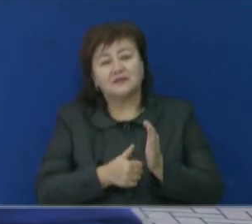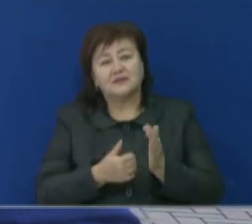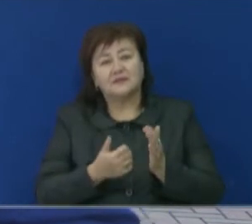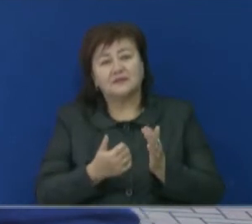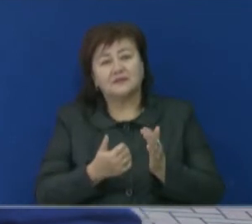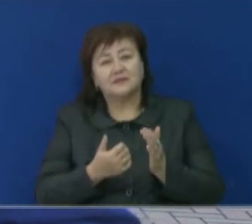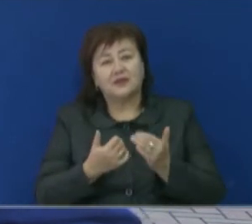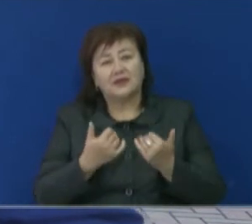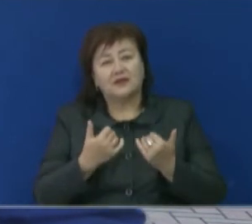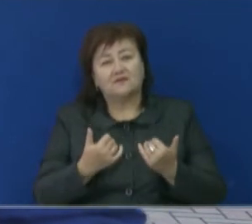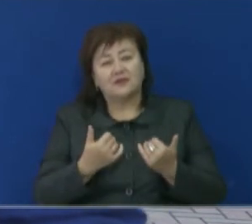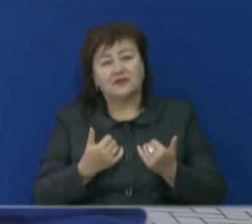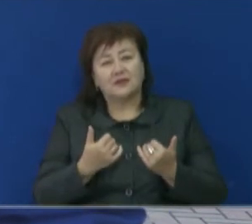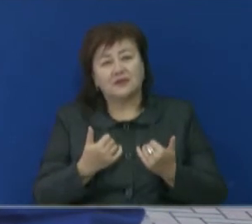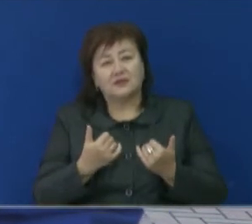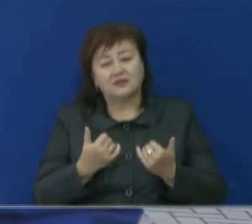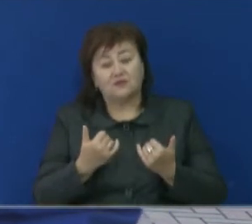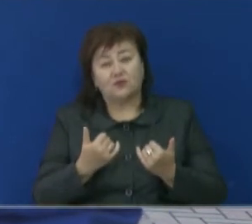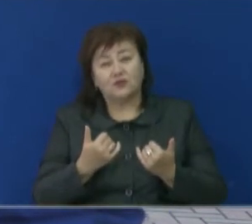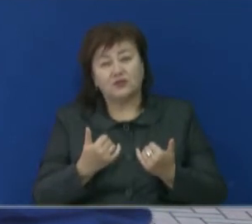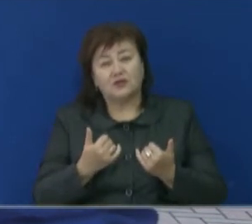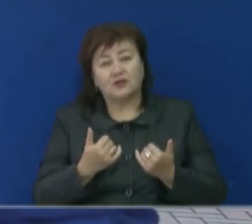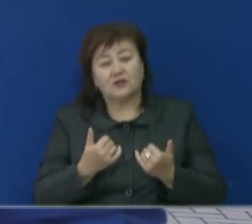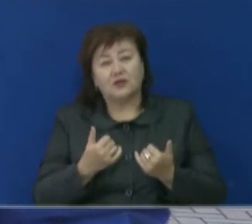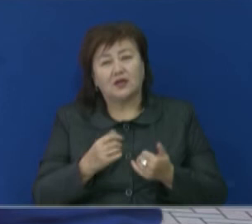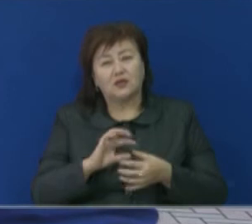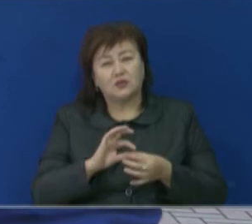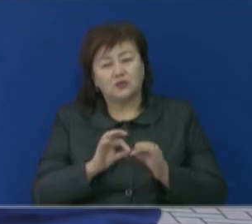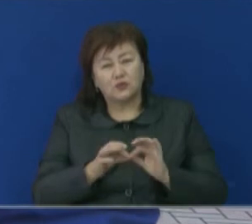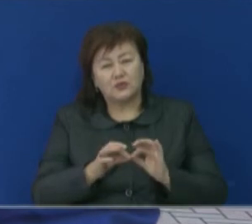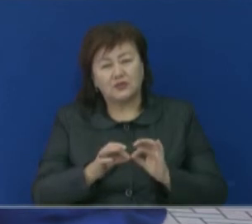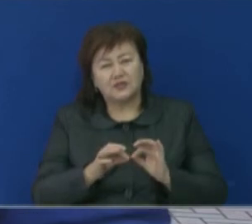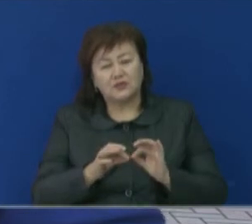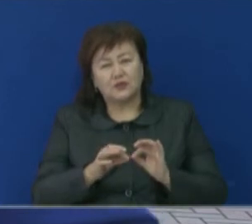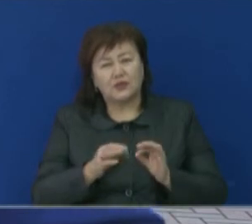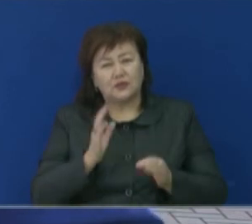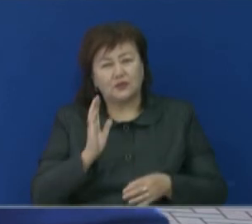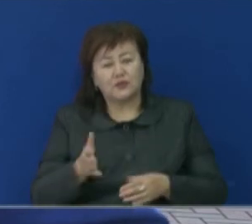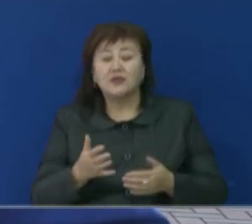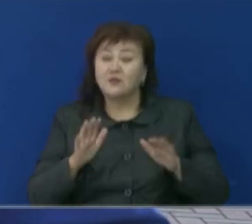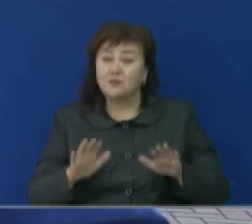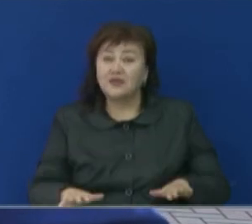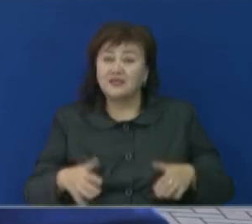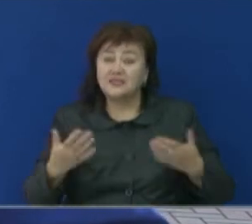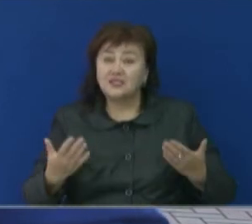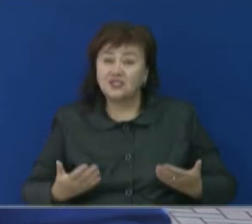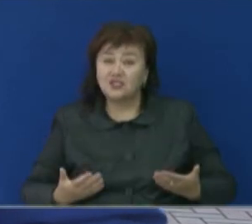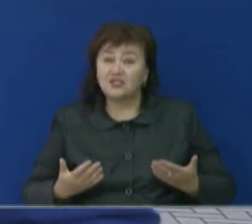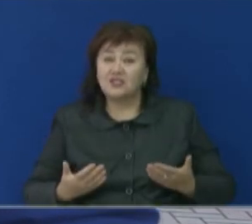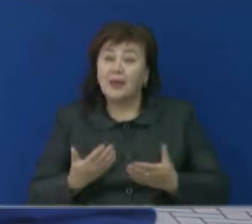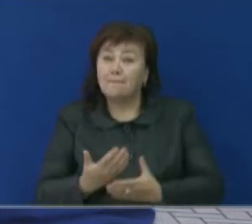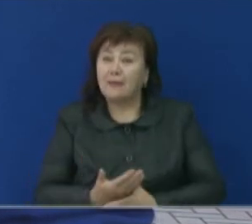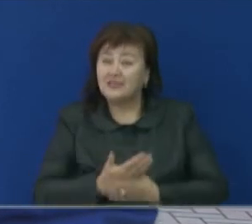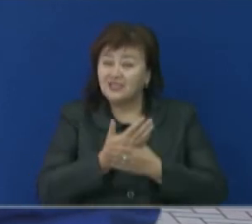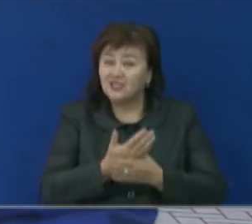одан көп, одан сәл-пәл қиындау. Десек те жаңағы мына жергілікті халқымның қолдауына байланысты,